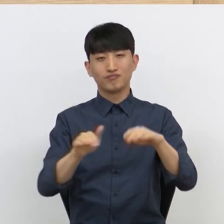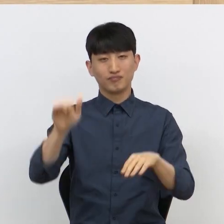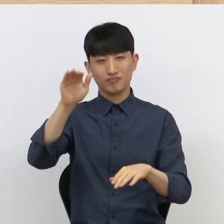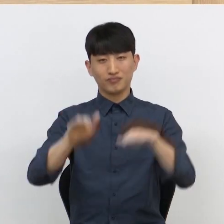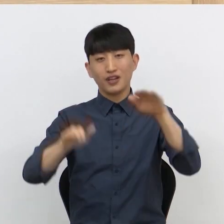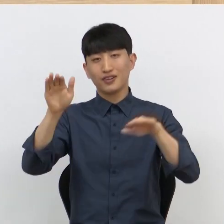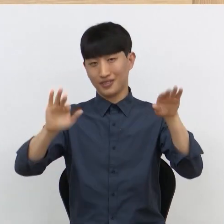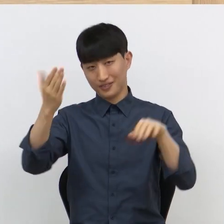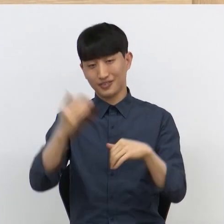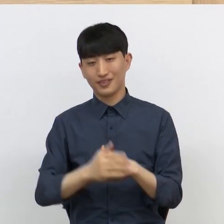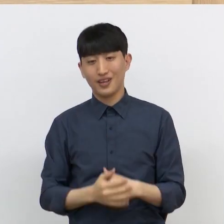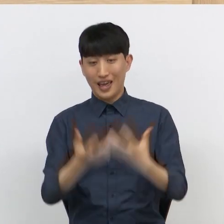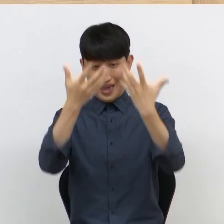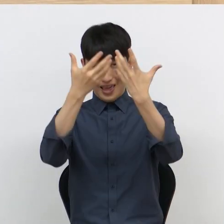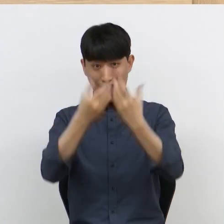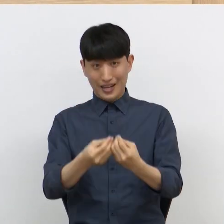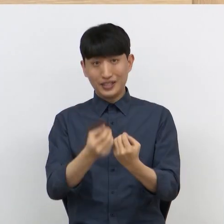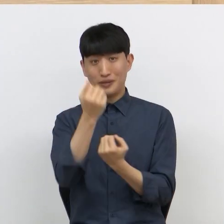설명을 드리면,